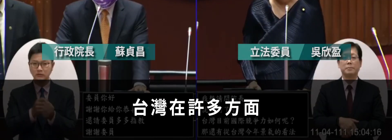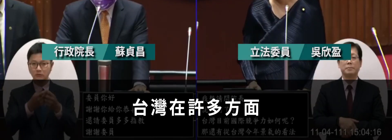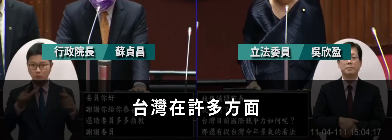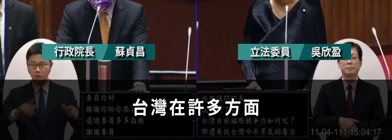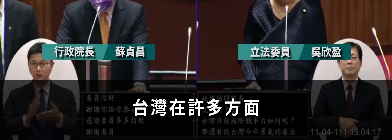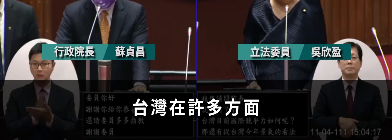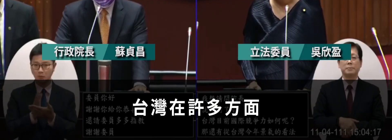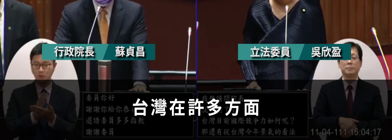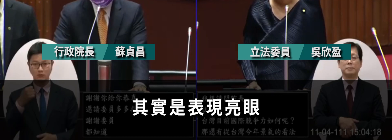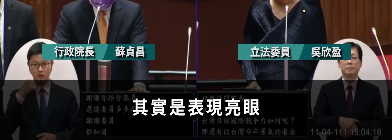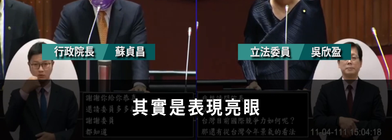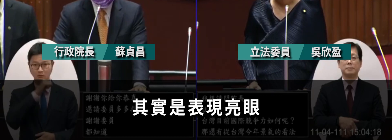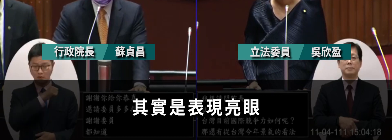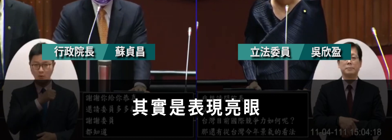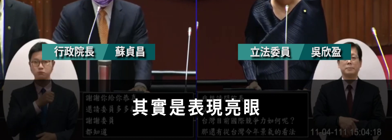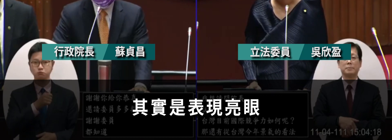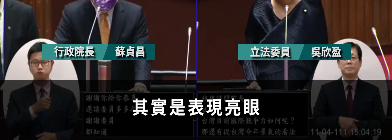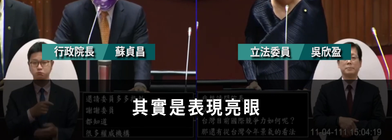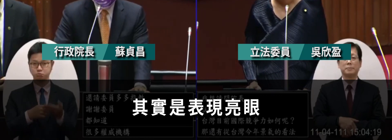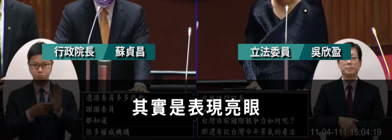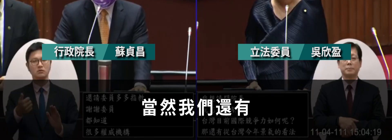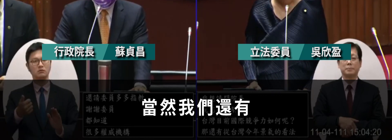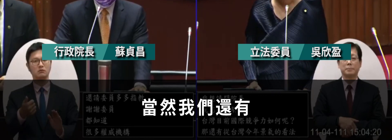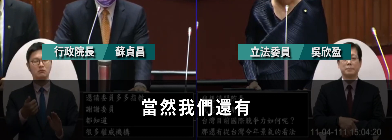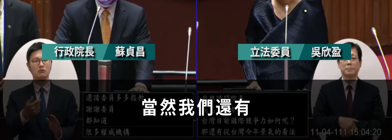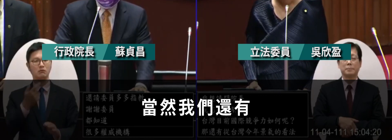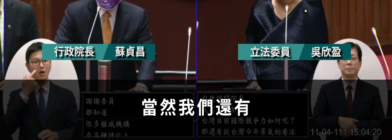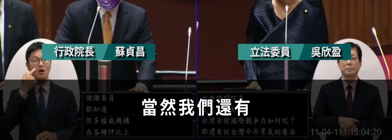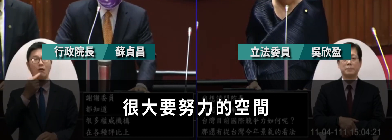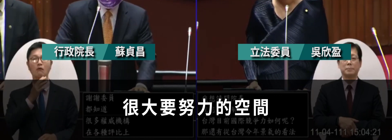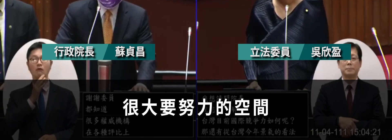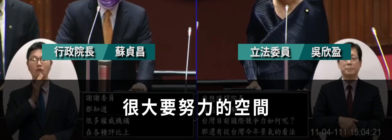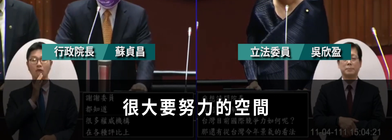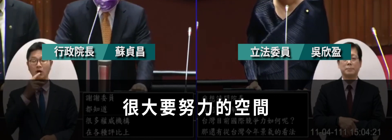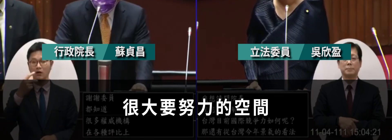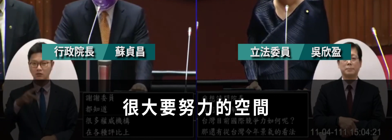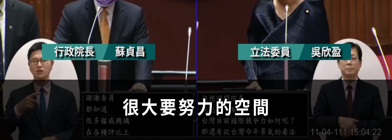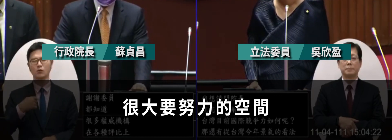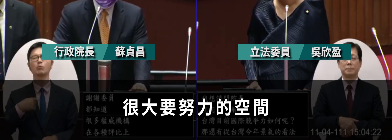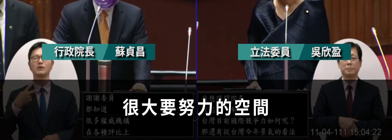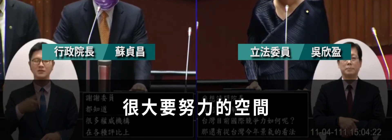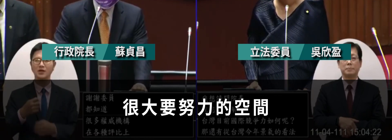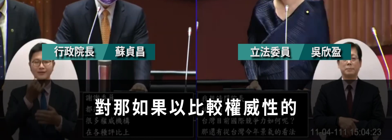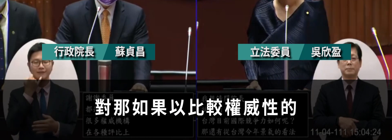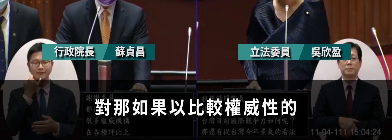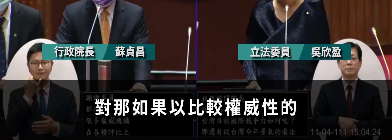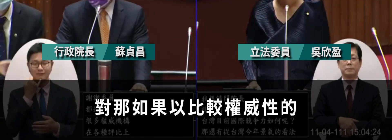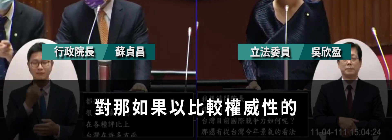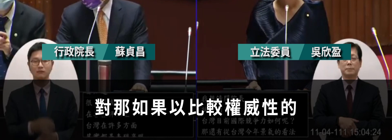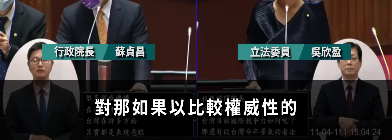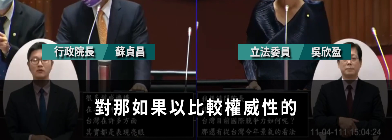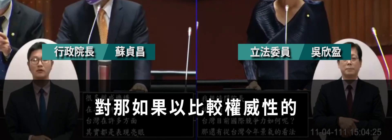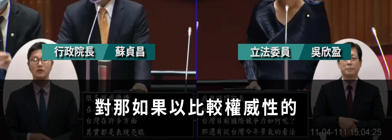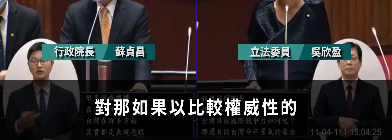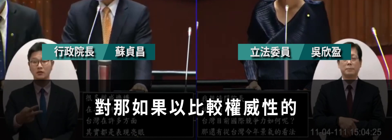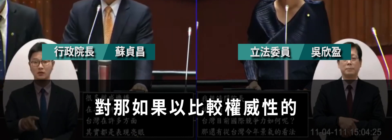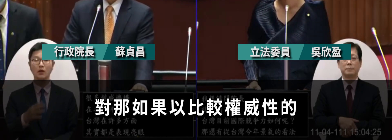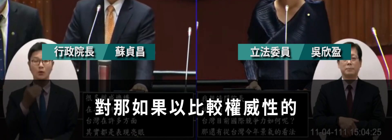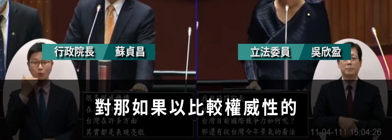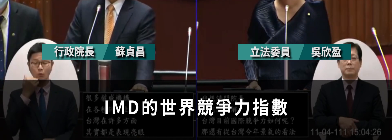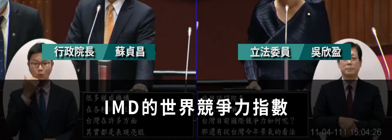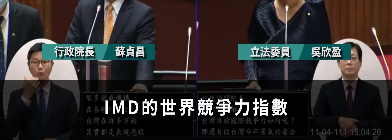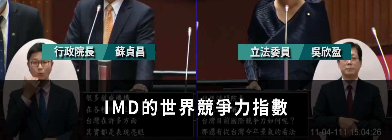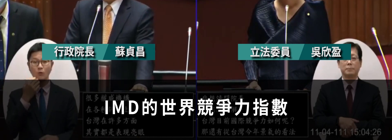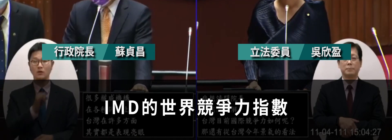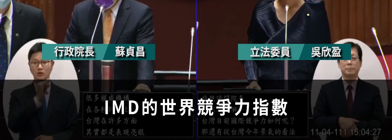湾在许多方面其实是表现亮眼，当然我们还有很大要努力的空间。 对，那如果以比较权